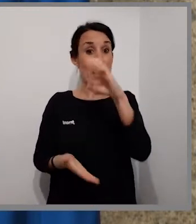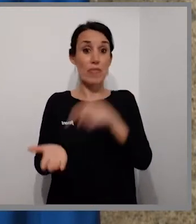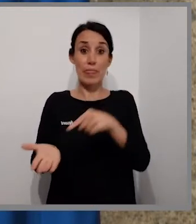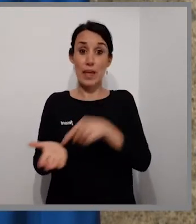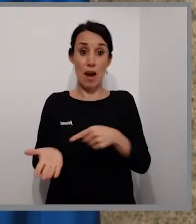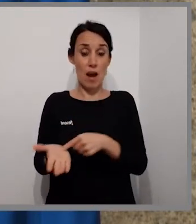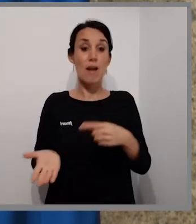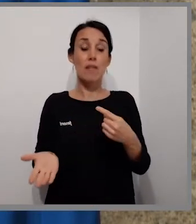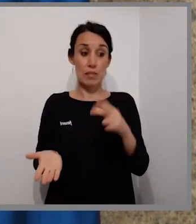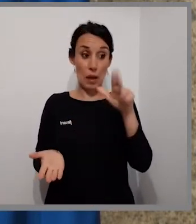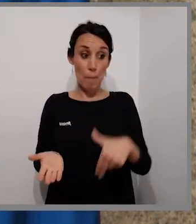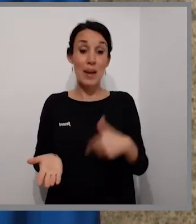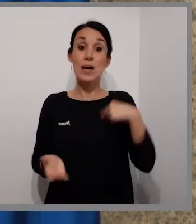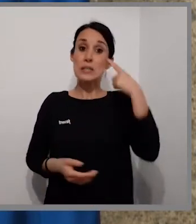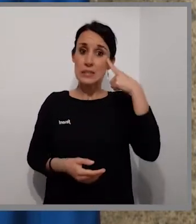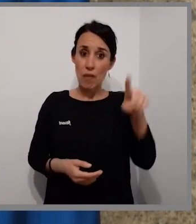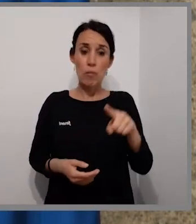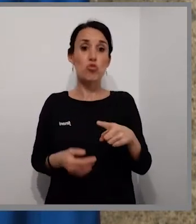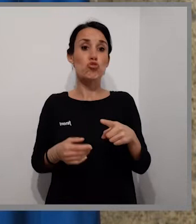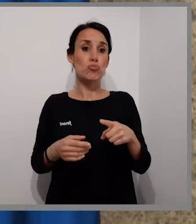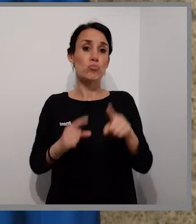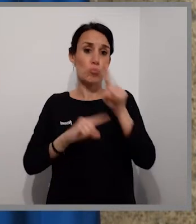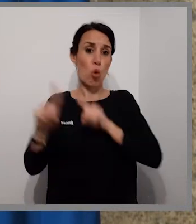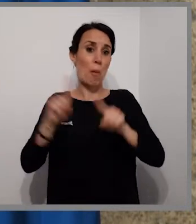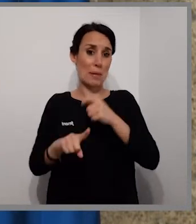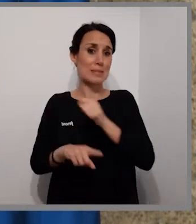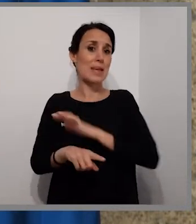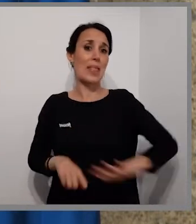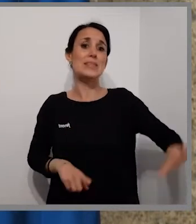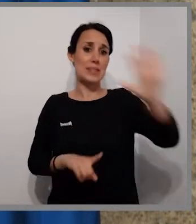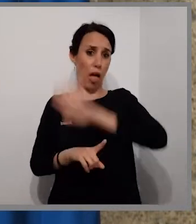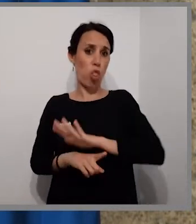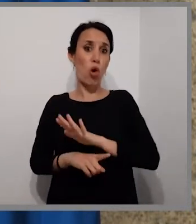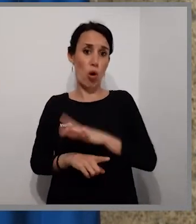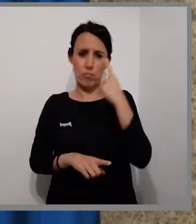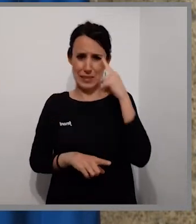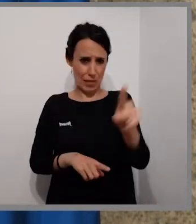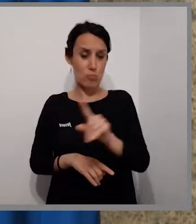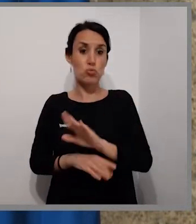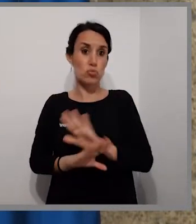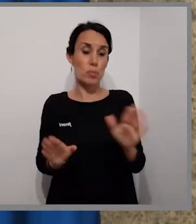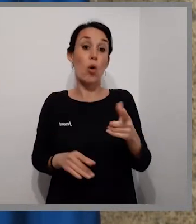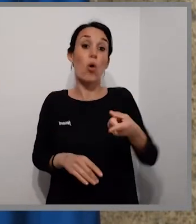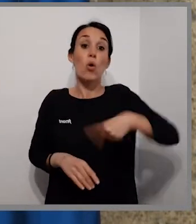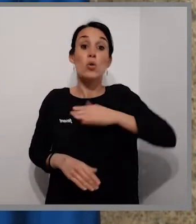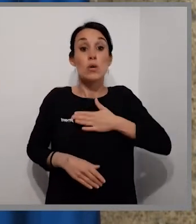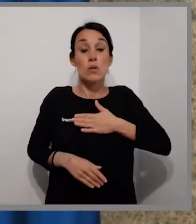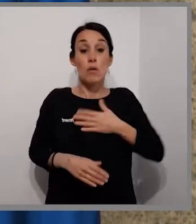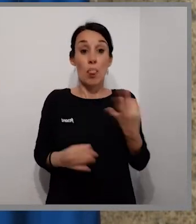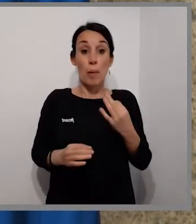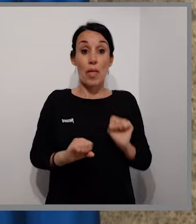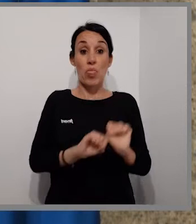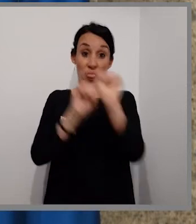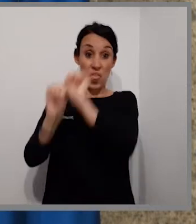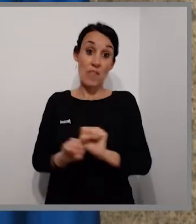a reivindicar aquesta liquiditat. Sabem de les pròpies dificultats que té l'Estat, som conscients, però nosaltres hem de